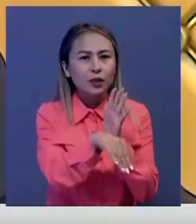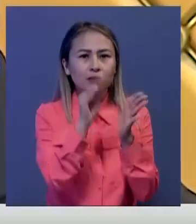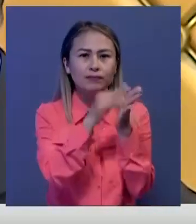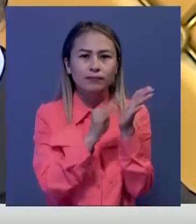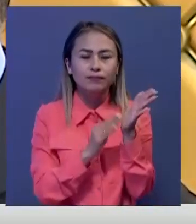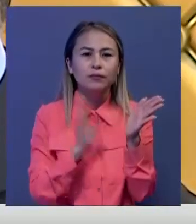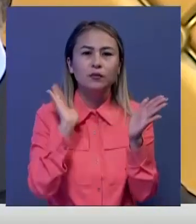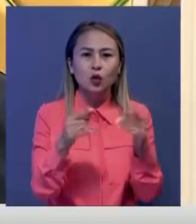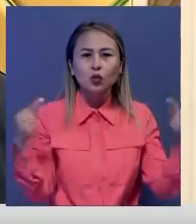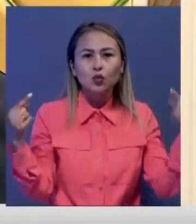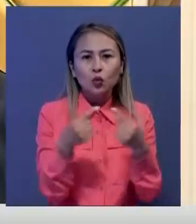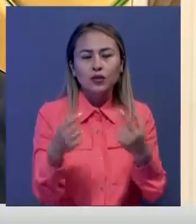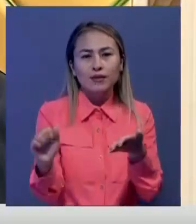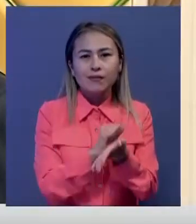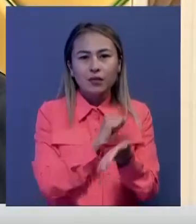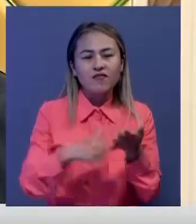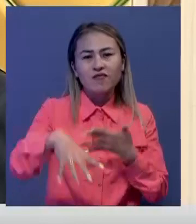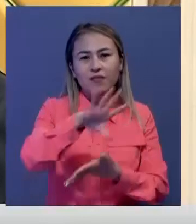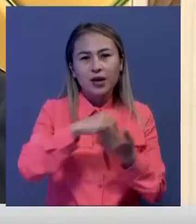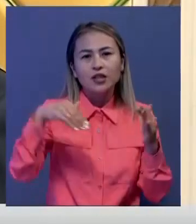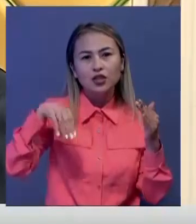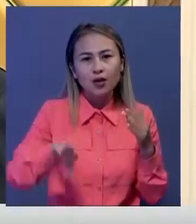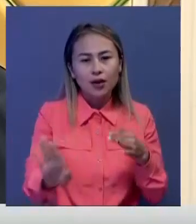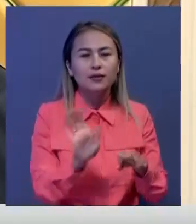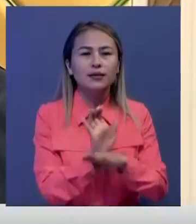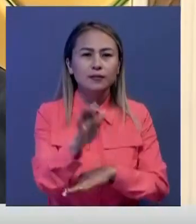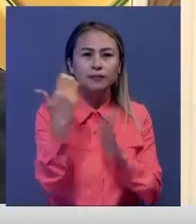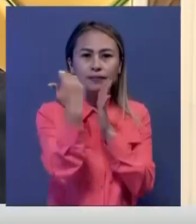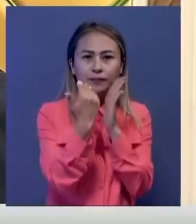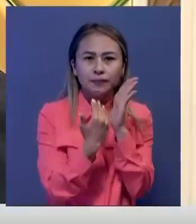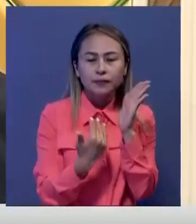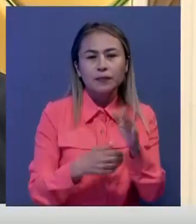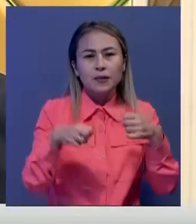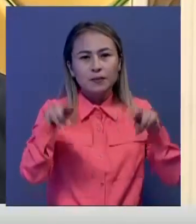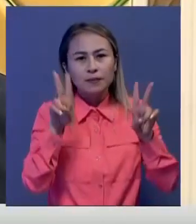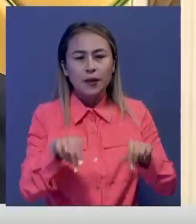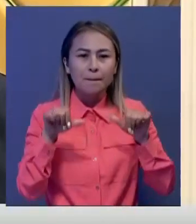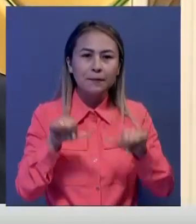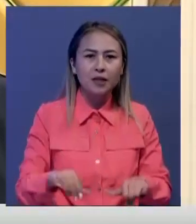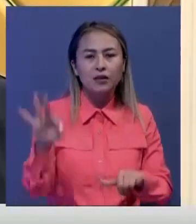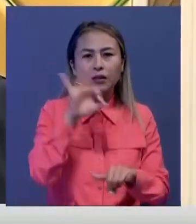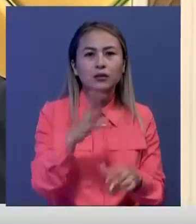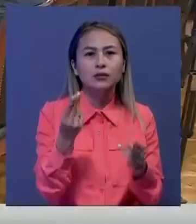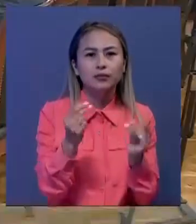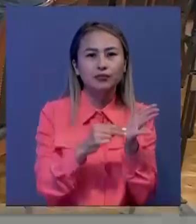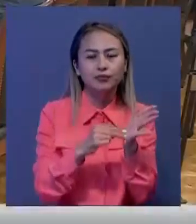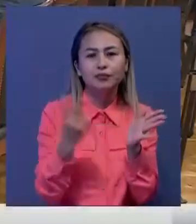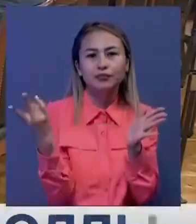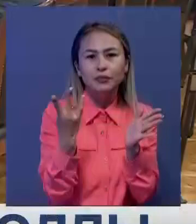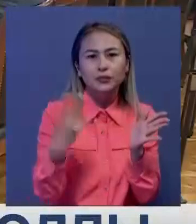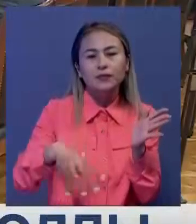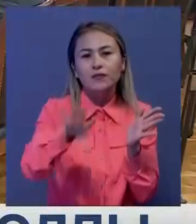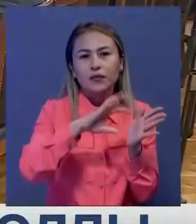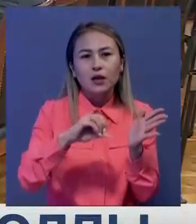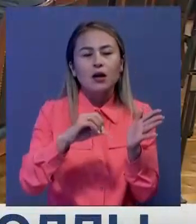Орандатпай, шын мәнінде осындай құжаттардың бәрін шығарып, зерттеп, құқықтық мамандар мен тарихшылар сол бағасын беру керек. Қаралы